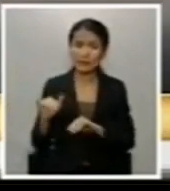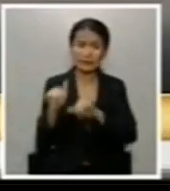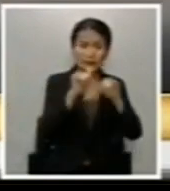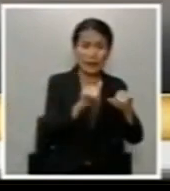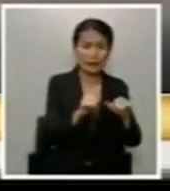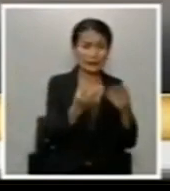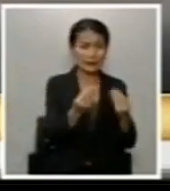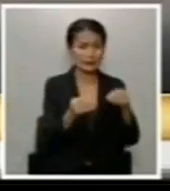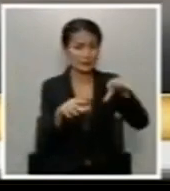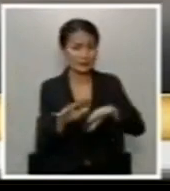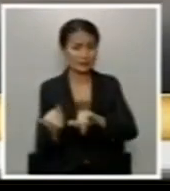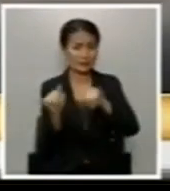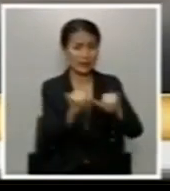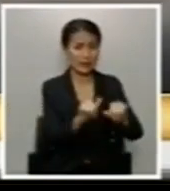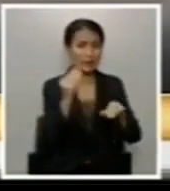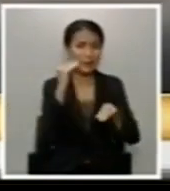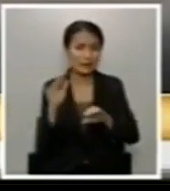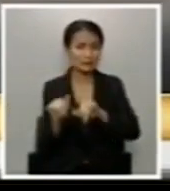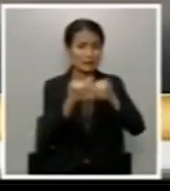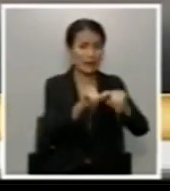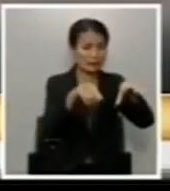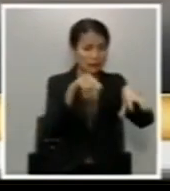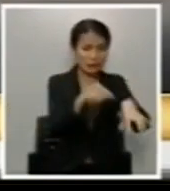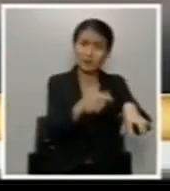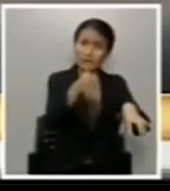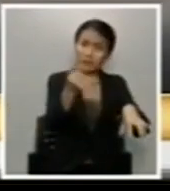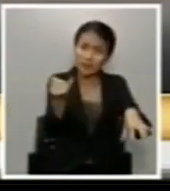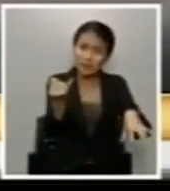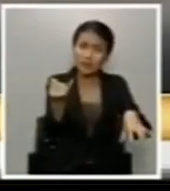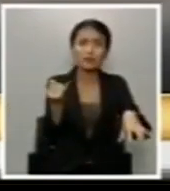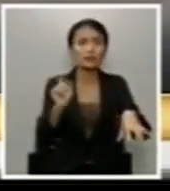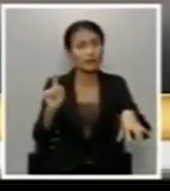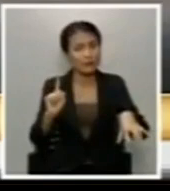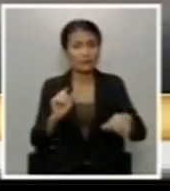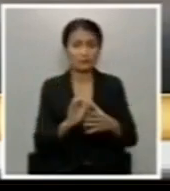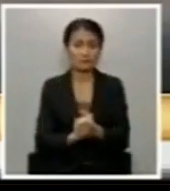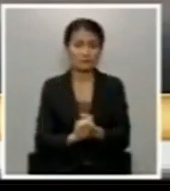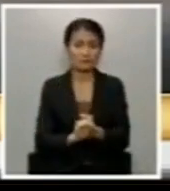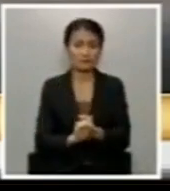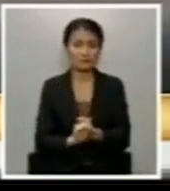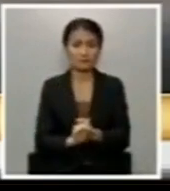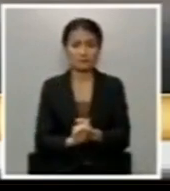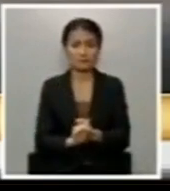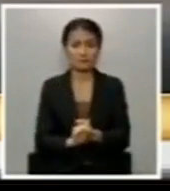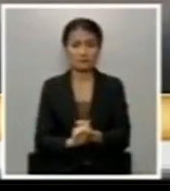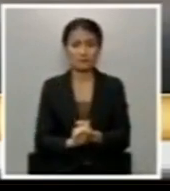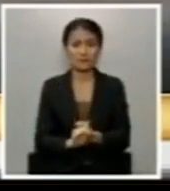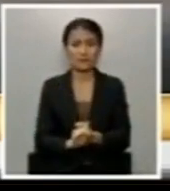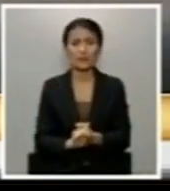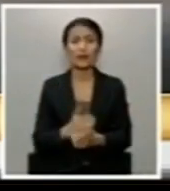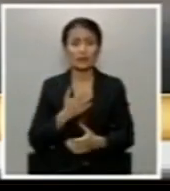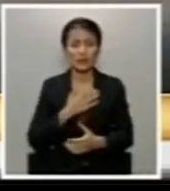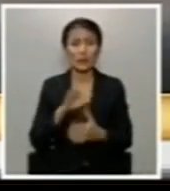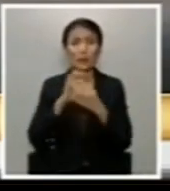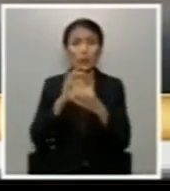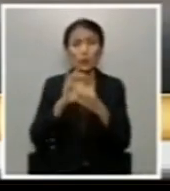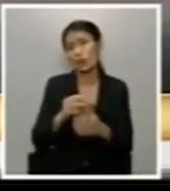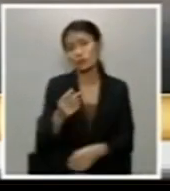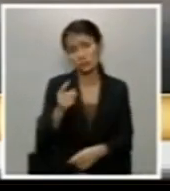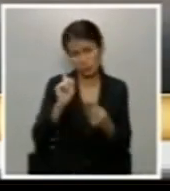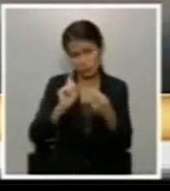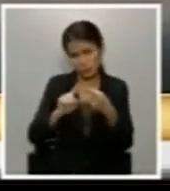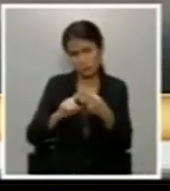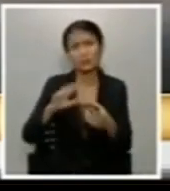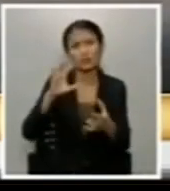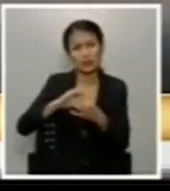ประธานกังวลเรื่องสั้นๆ2เรื่องที่พูดคือ1ด้านความมั่นคงเรารู้อยู่แล้วว่าตอน